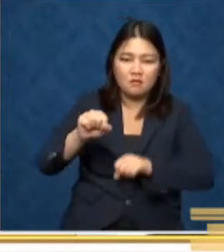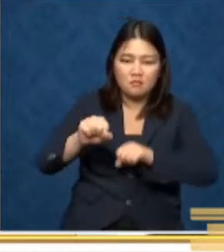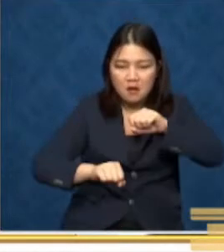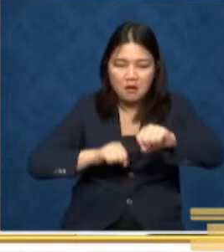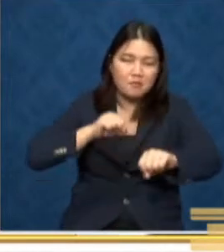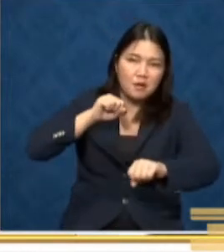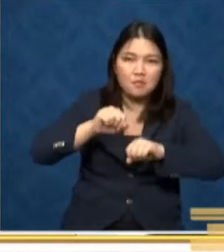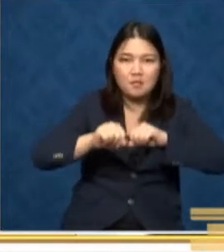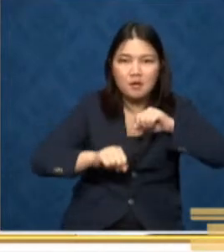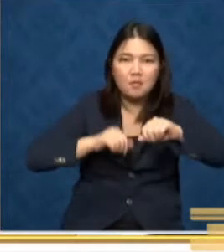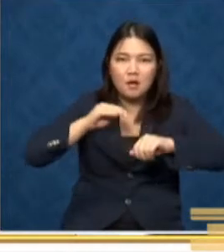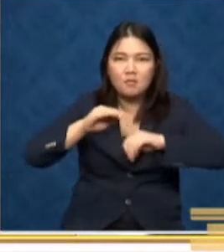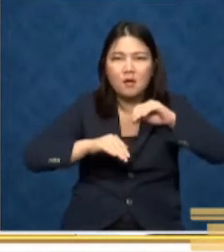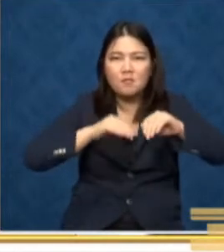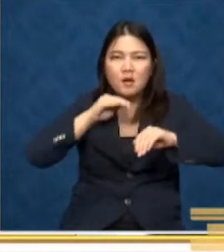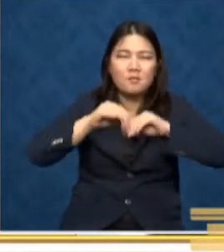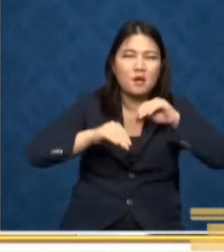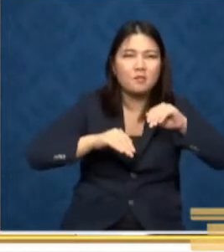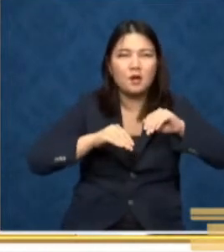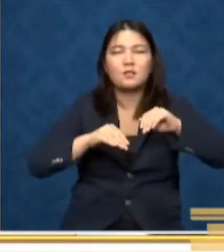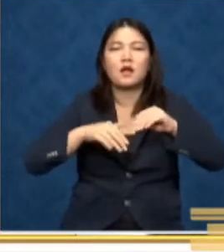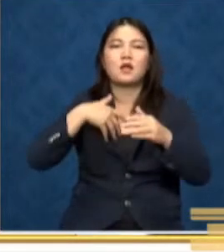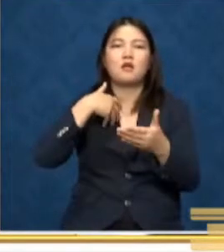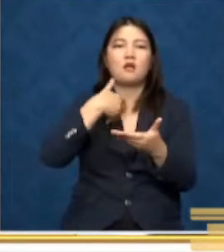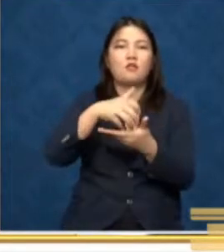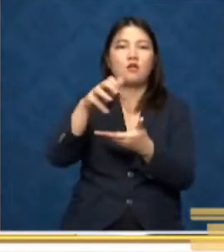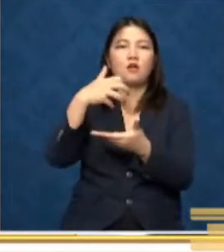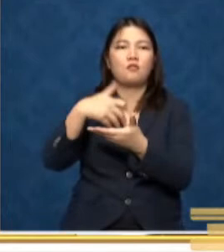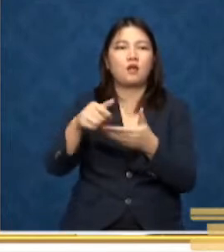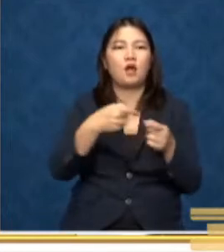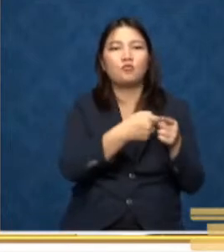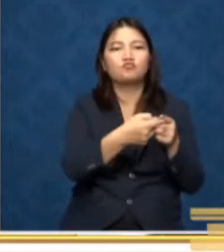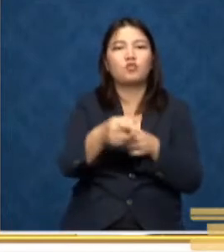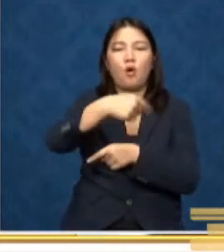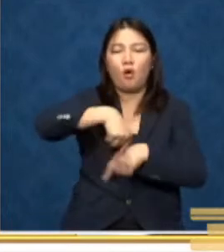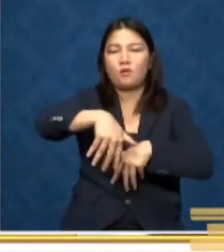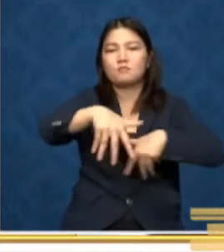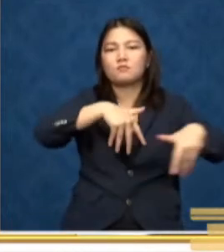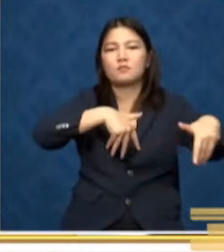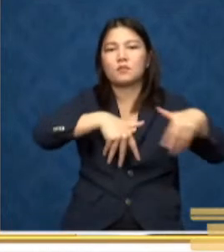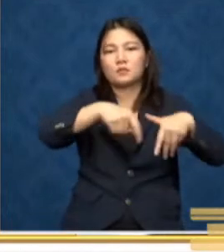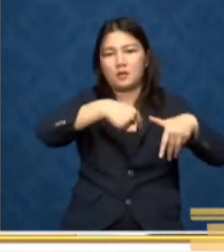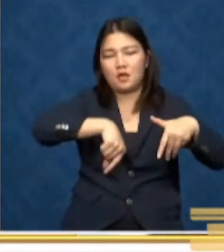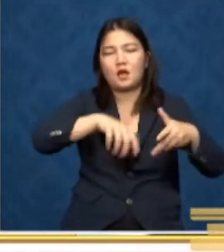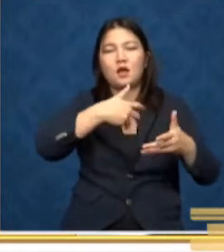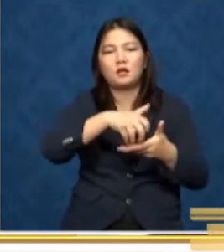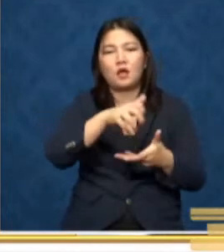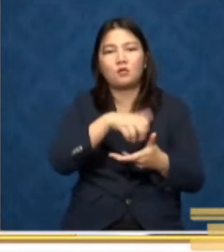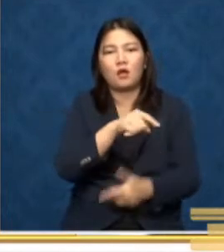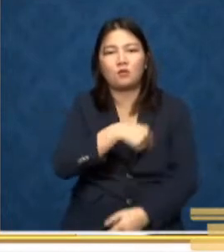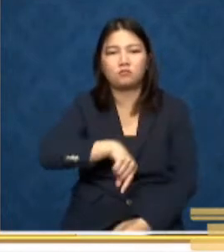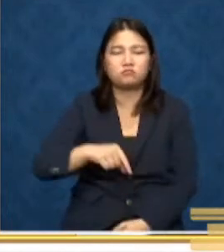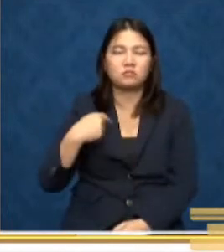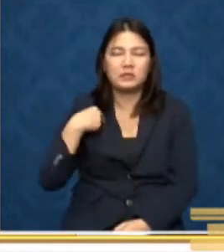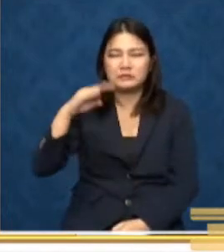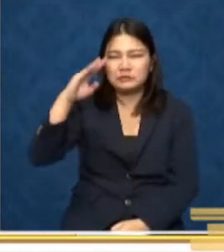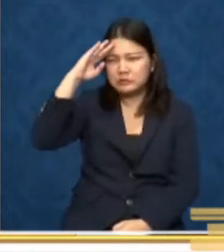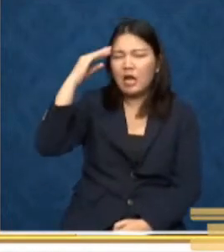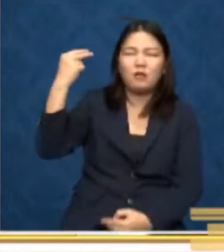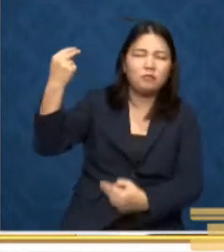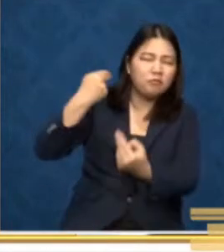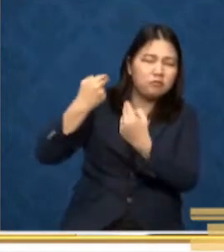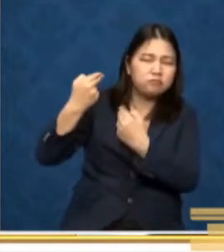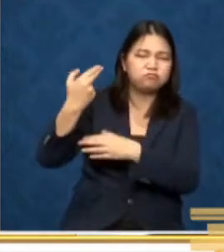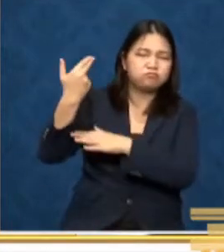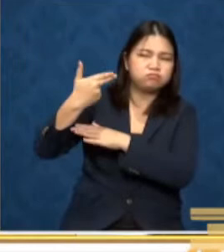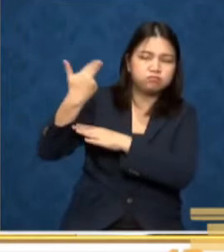ฝั่งแล้วเอาความจริงไปบอกต่อพี่น้องประชาชนใน3จังหวัดชายแดนใต้จึงมีการลุ